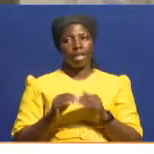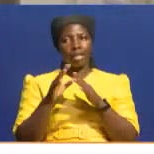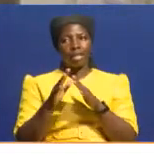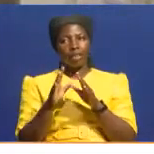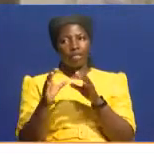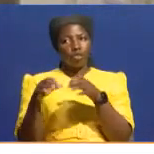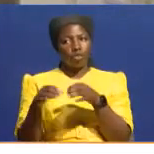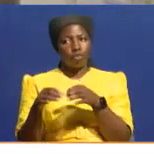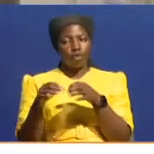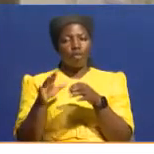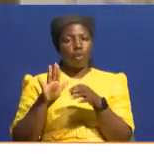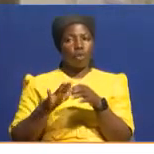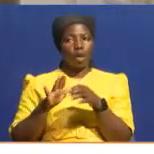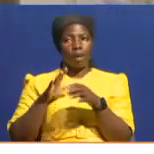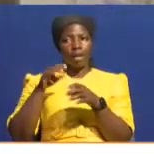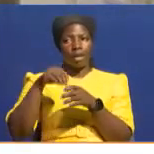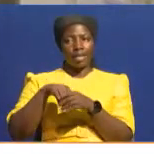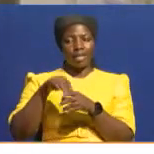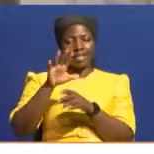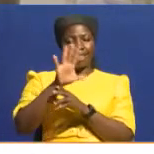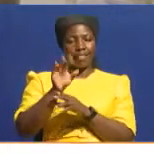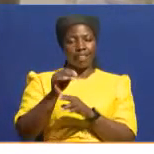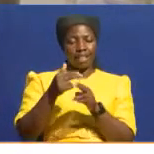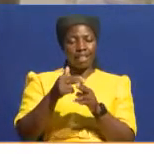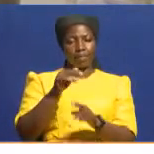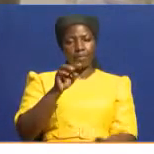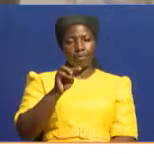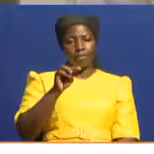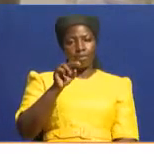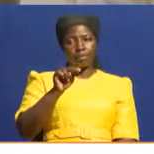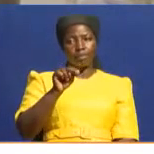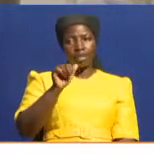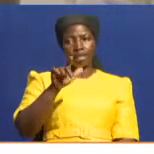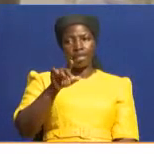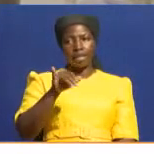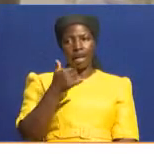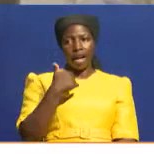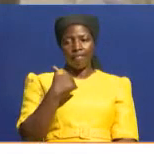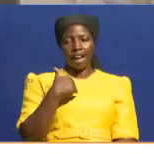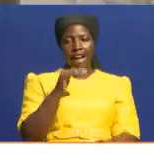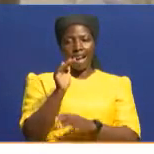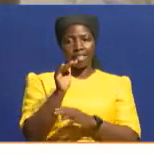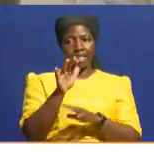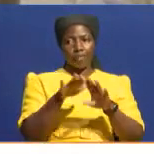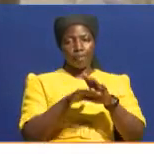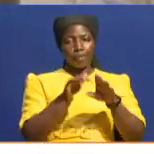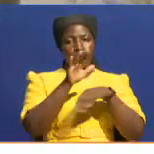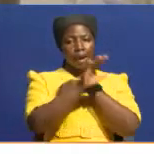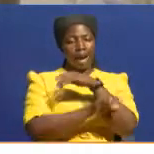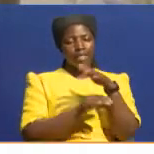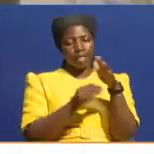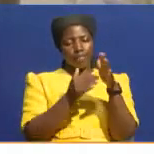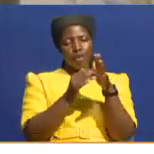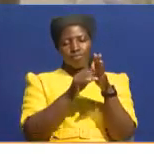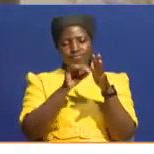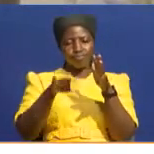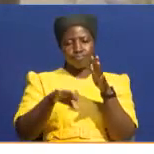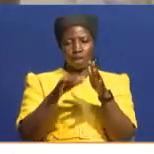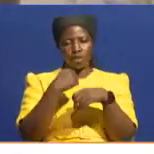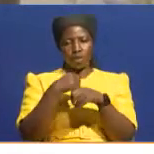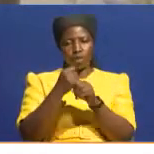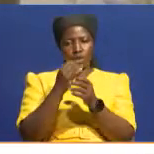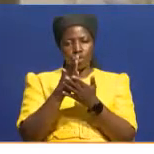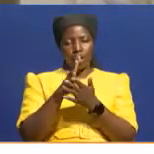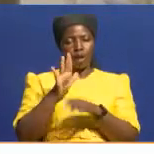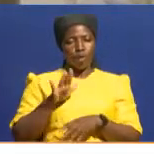na vijana barani Afrika, Mnadi Kalu, amehimiza nchi za wanachama kuondoa vikwazo ili kufanikisha biashara huru za